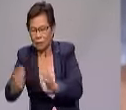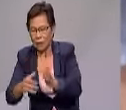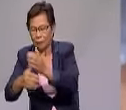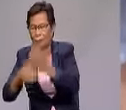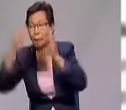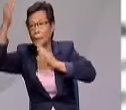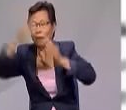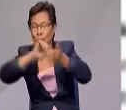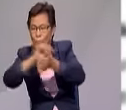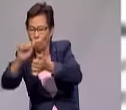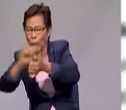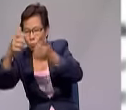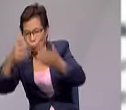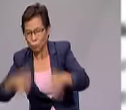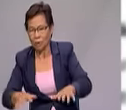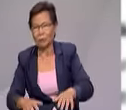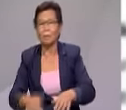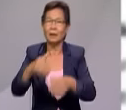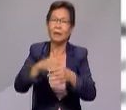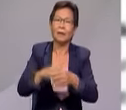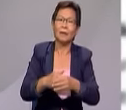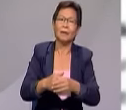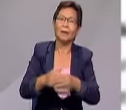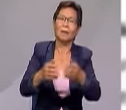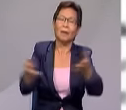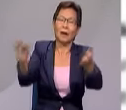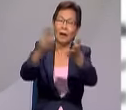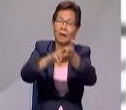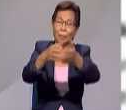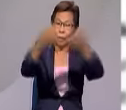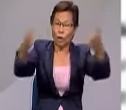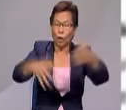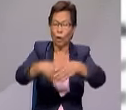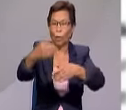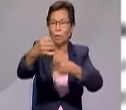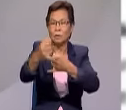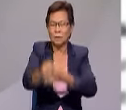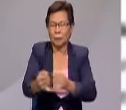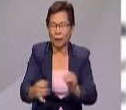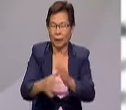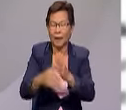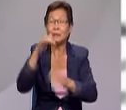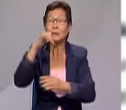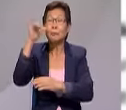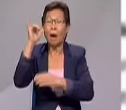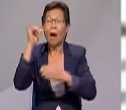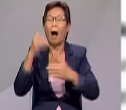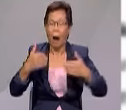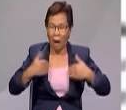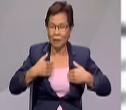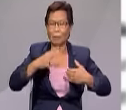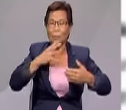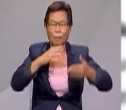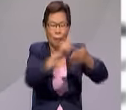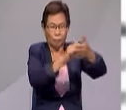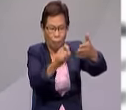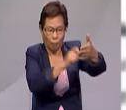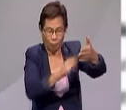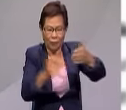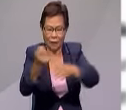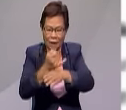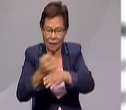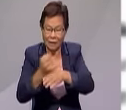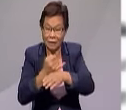Malaysia. Dalam kenyataan media yang dikeluarkan oleh Jabatan Perikanan semalam, turut menyebut industri ternakan